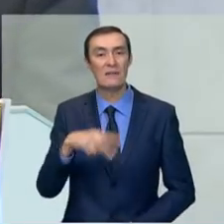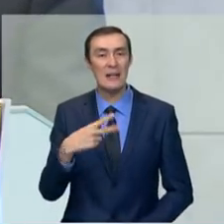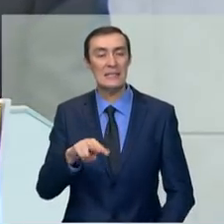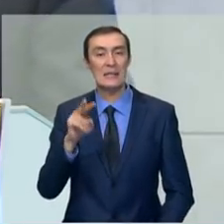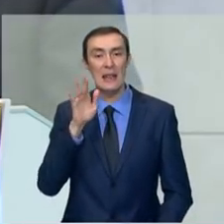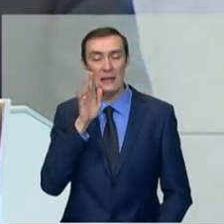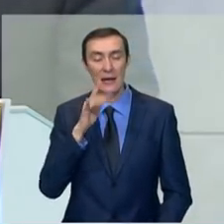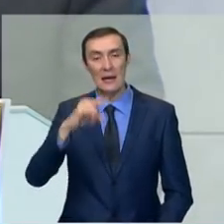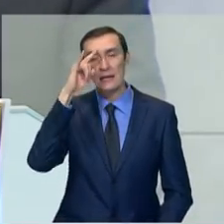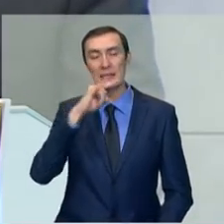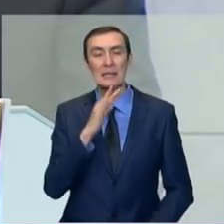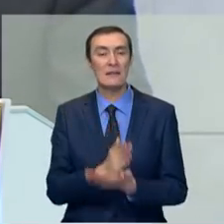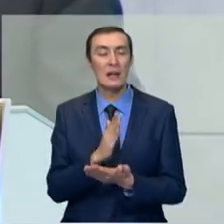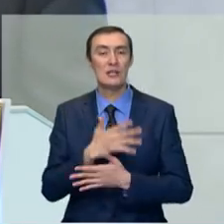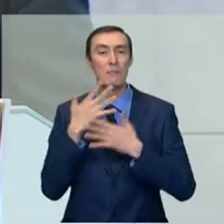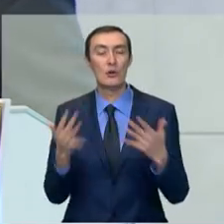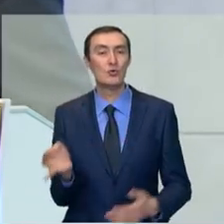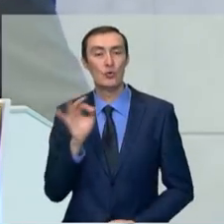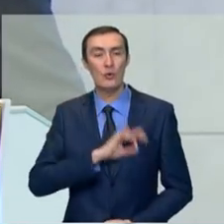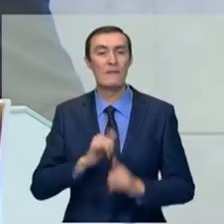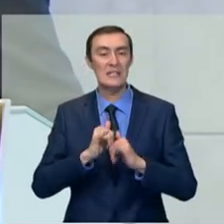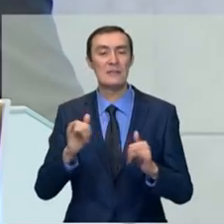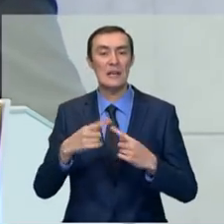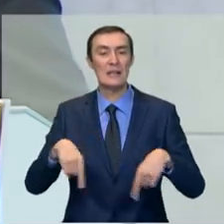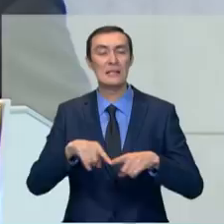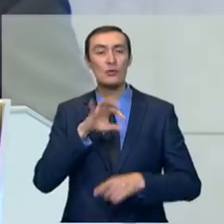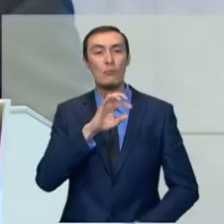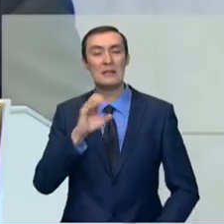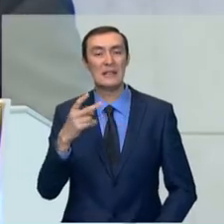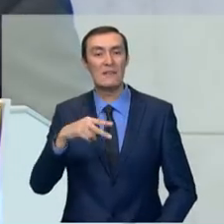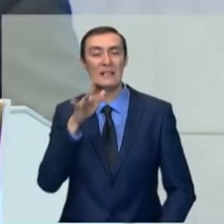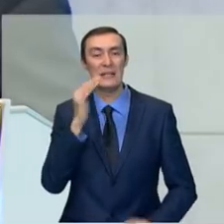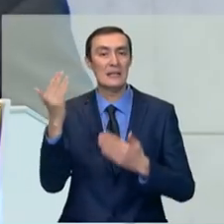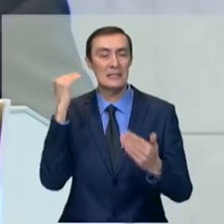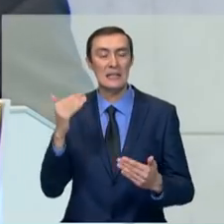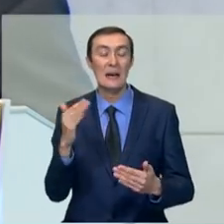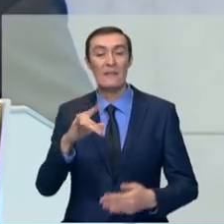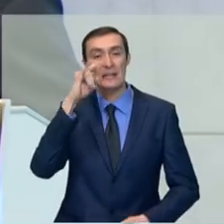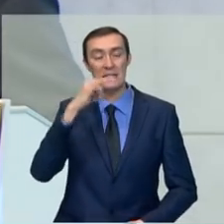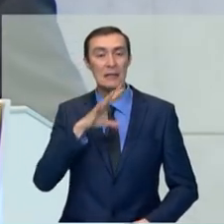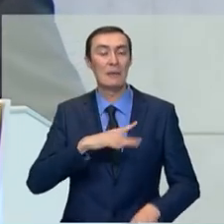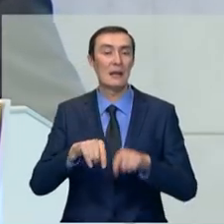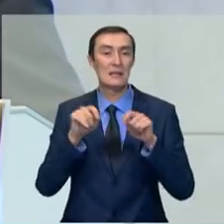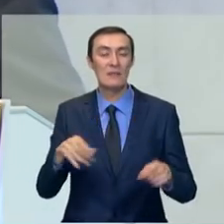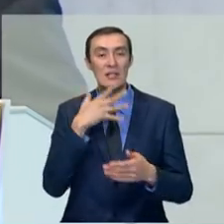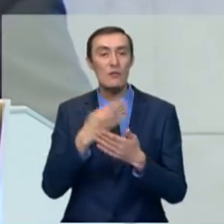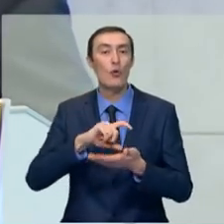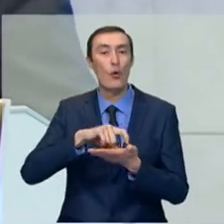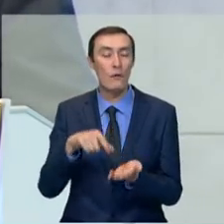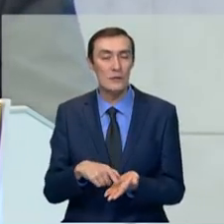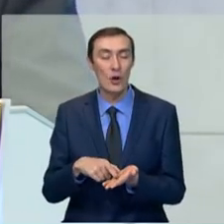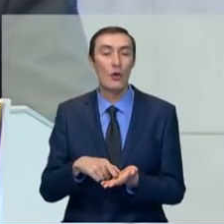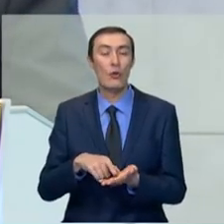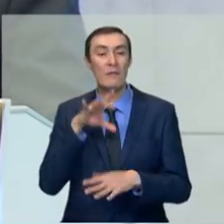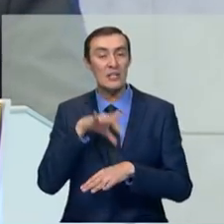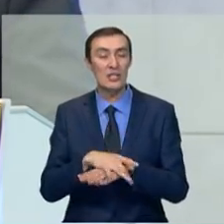десятилетия. Казахстан играет большую роль в развитии ОБСЕ. 20 лет назад мы здесь, в Казахстане, организовали свой офис, но